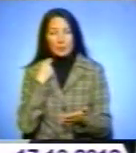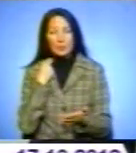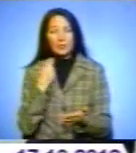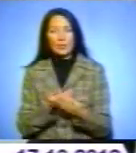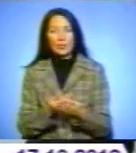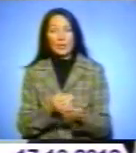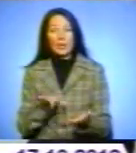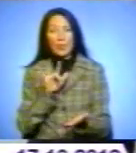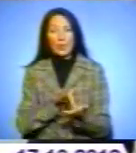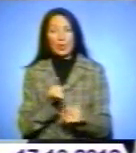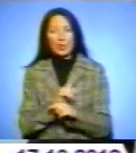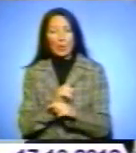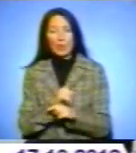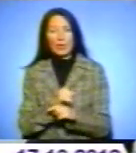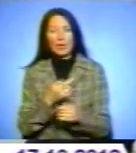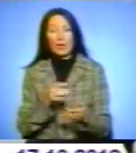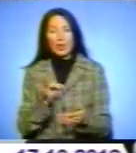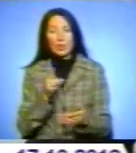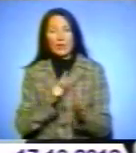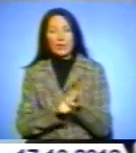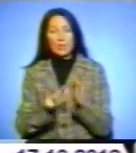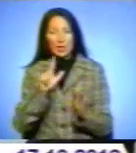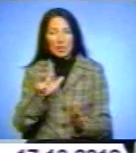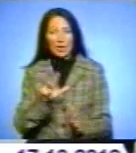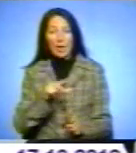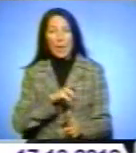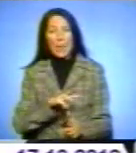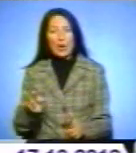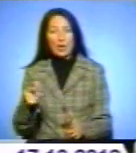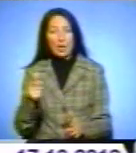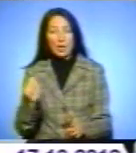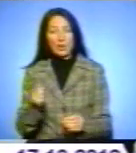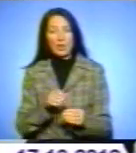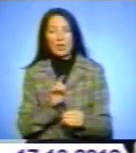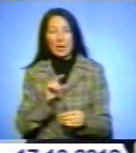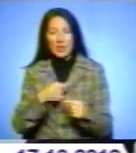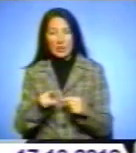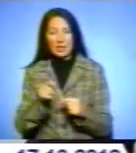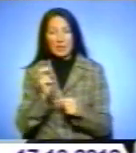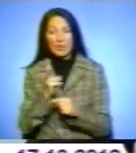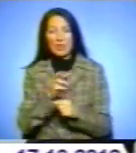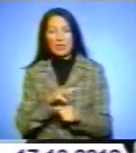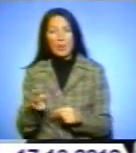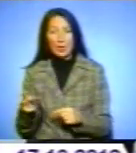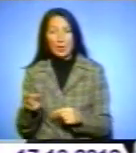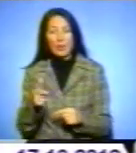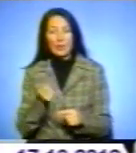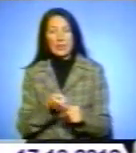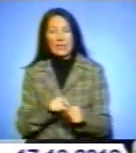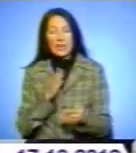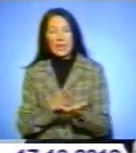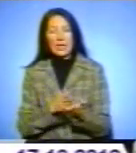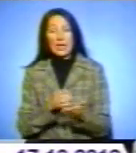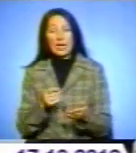в тарифах в розмірі 83 мільйони гривень. Різниця 12 мільйонів гривень – це є текуча різниця, яка протягом